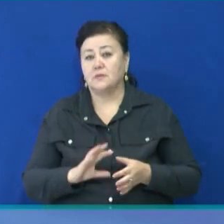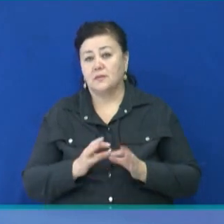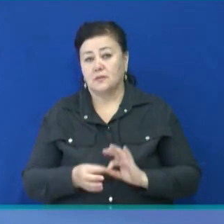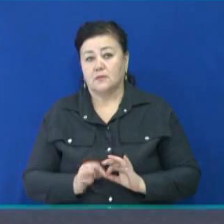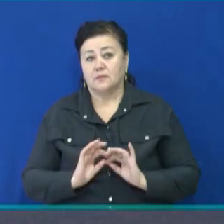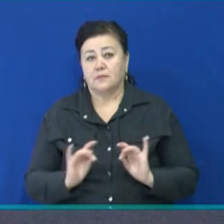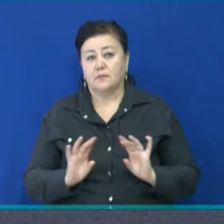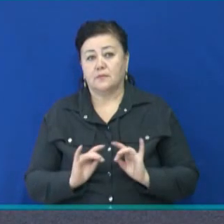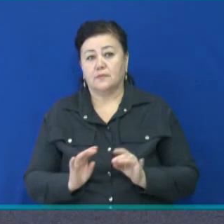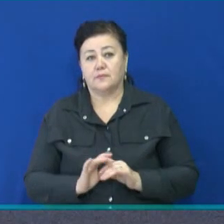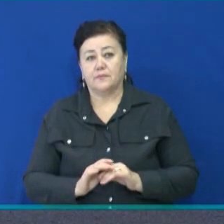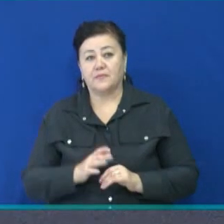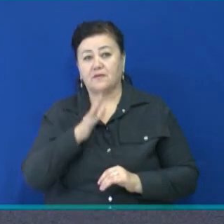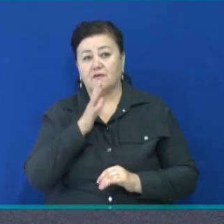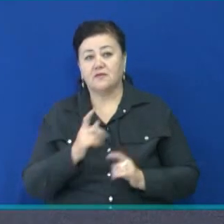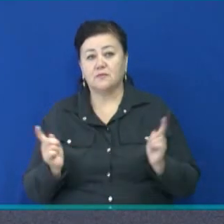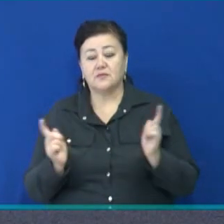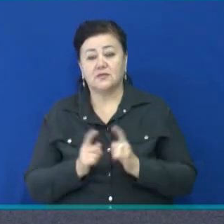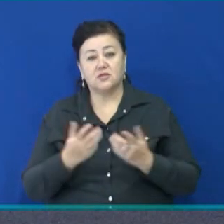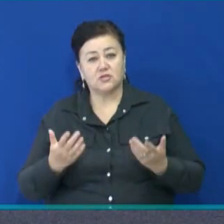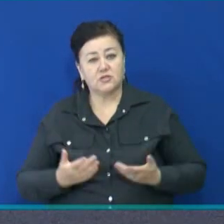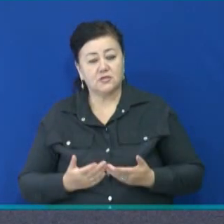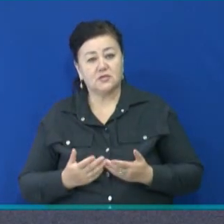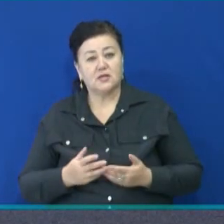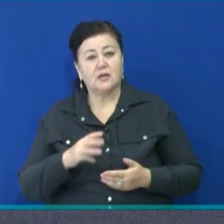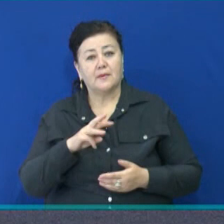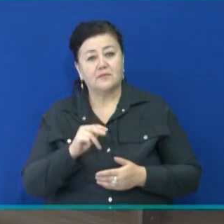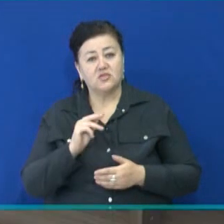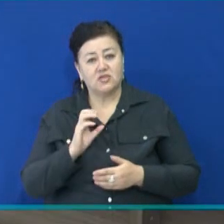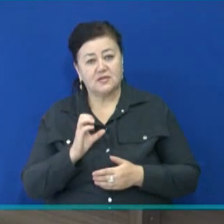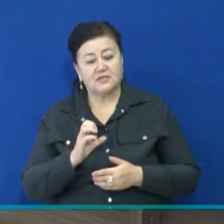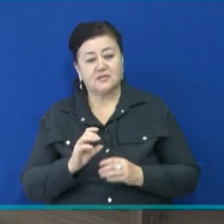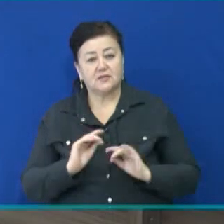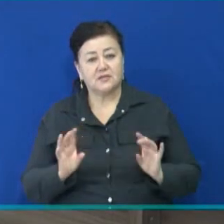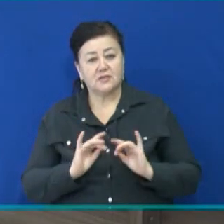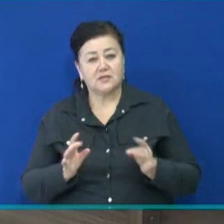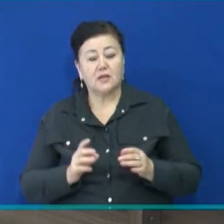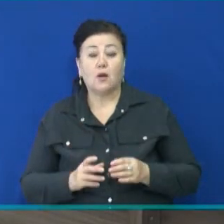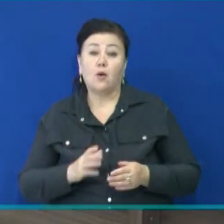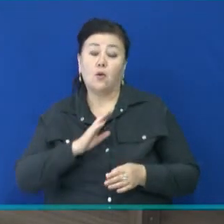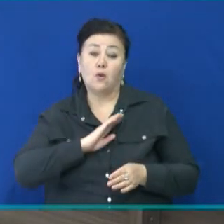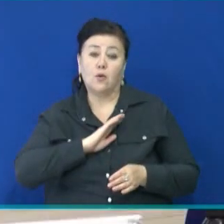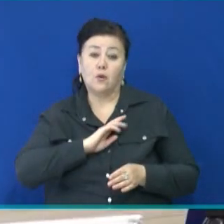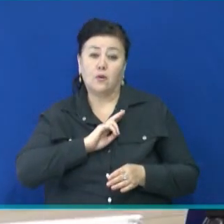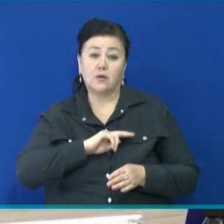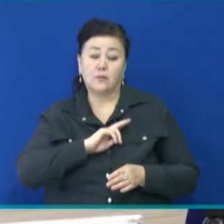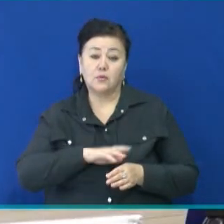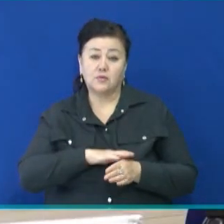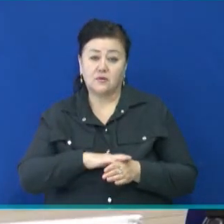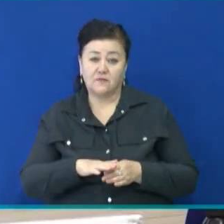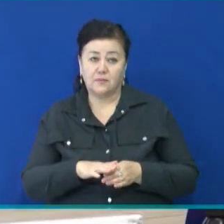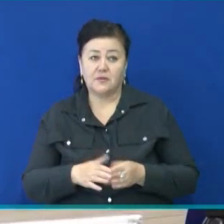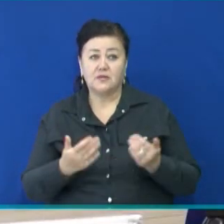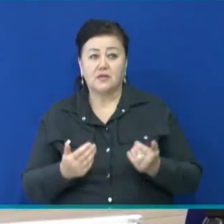сюжете. В ходе встречи с жителями министр по чрезвычайным ситуациям рассказал о проделанной работе и дальнейших планах.